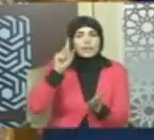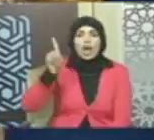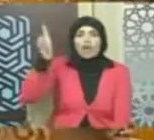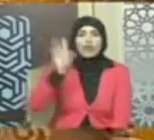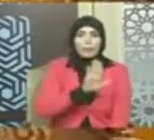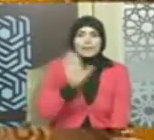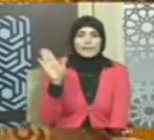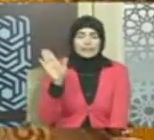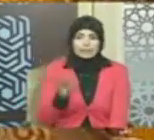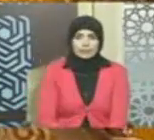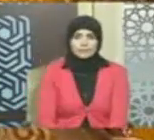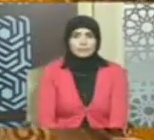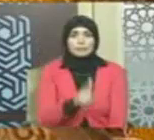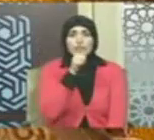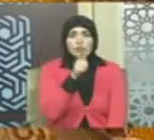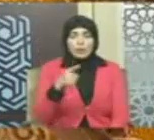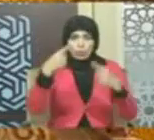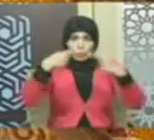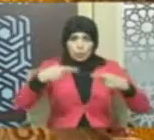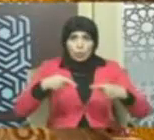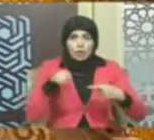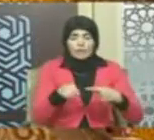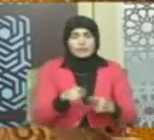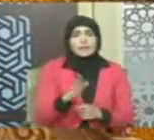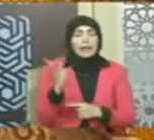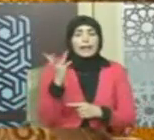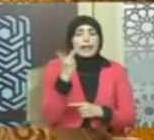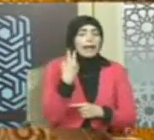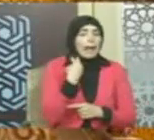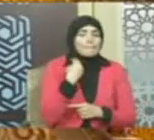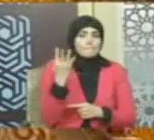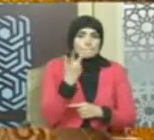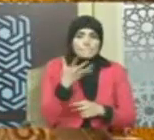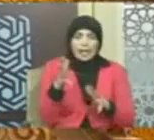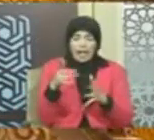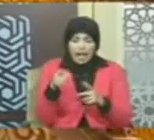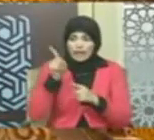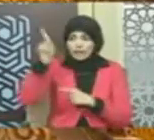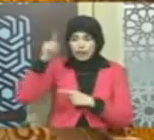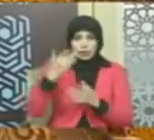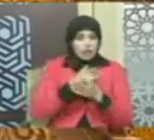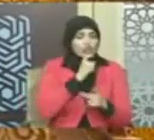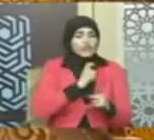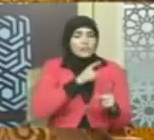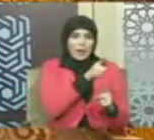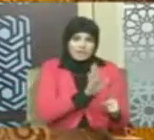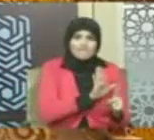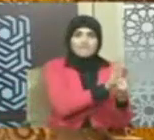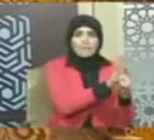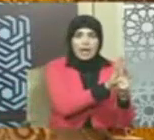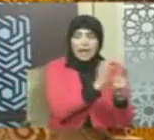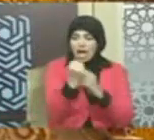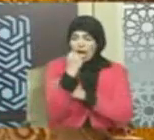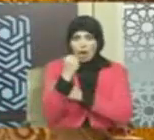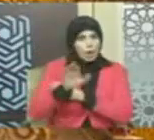حافظ: كم خفت في الله مضعوفا، كم خفت في الله